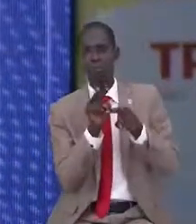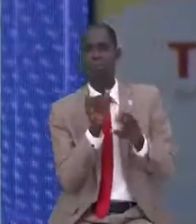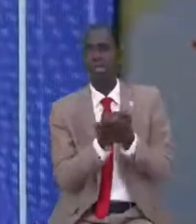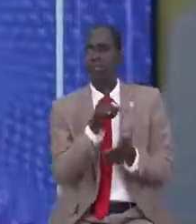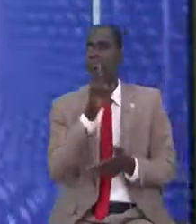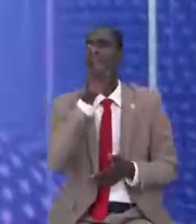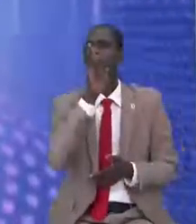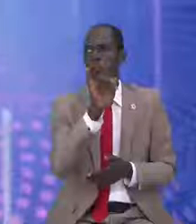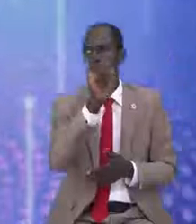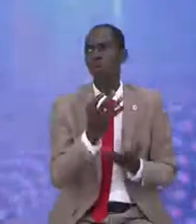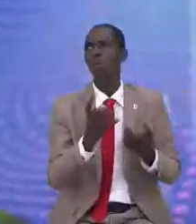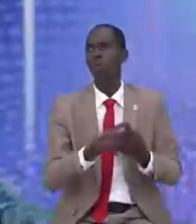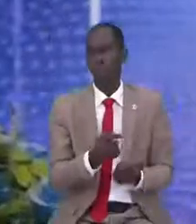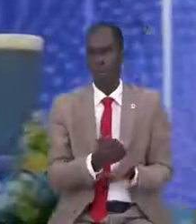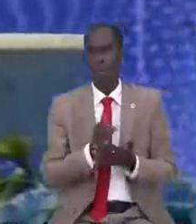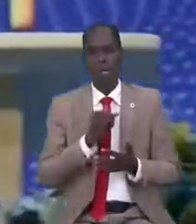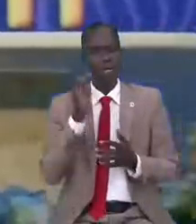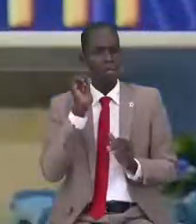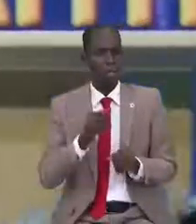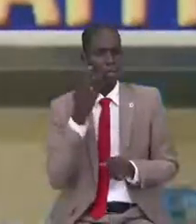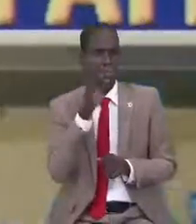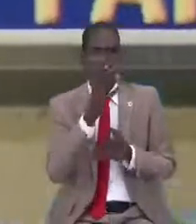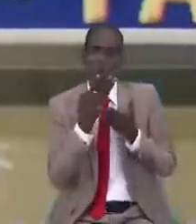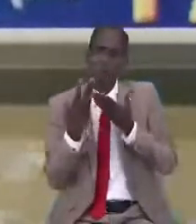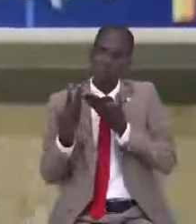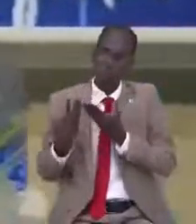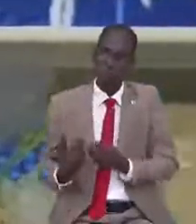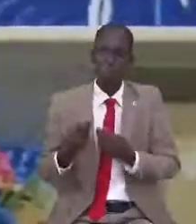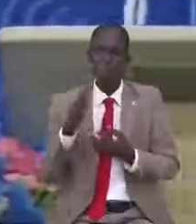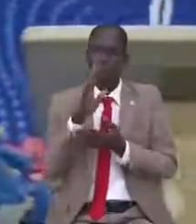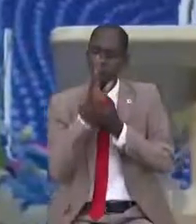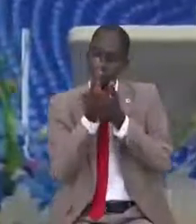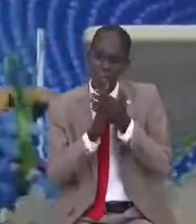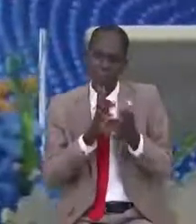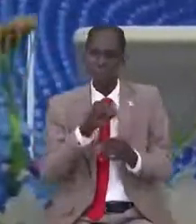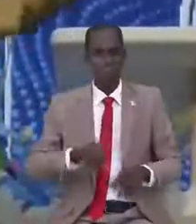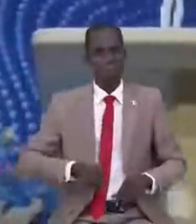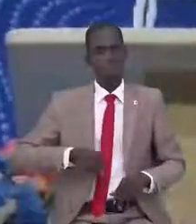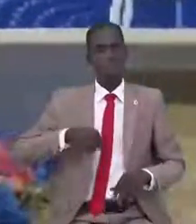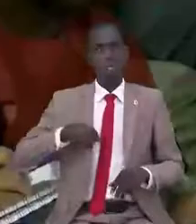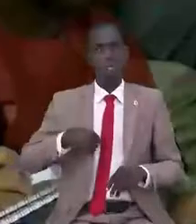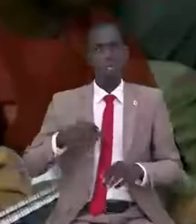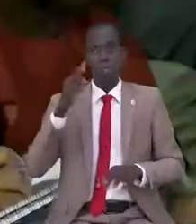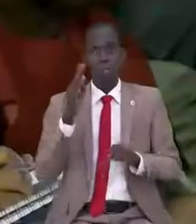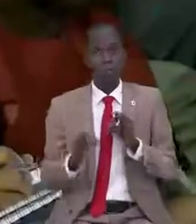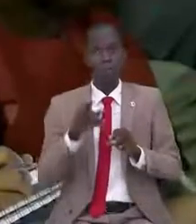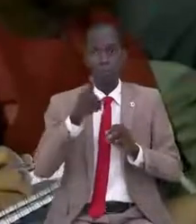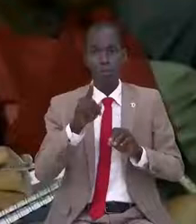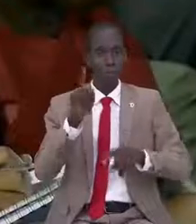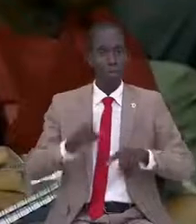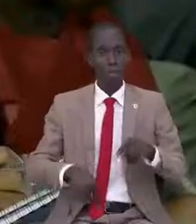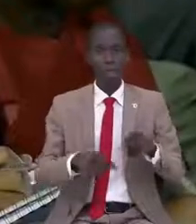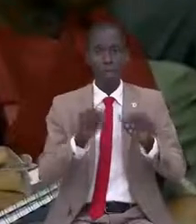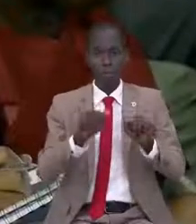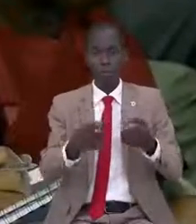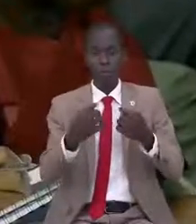réellement m'aider, je peux voir ta douceur, je peux voir ton humilité. Il n'y a pas d'orgueil. Et tu viens à quelqu'un